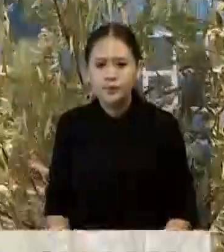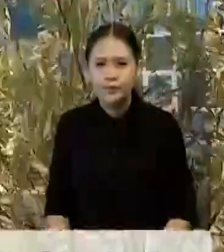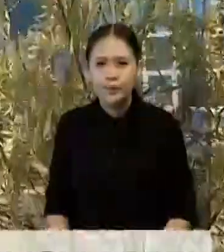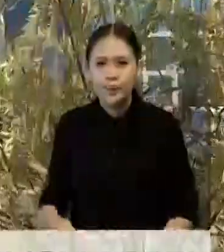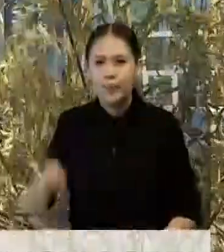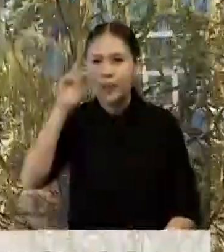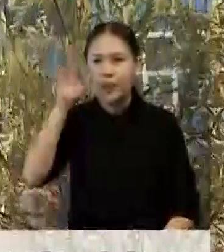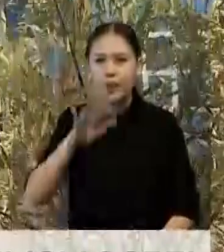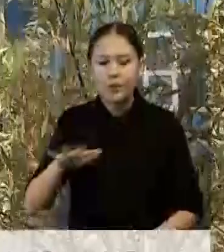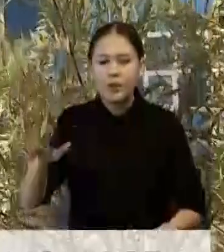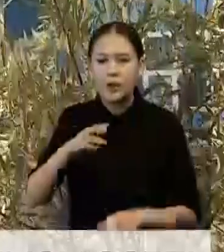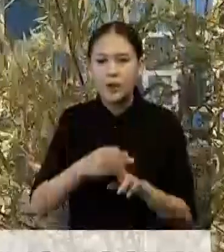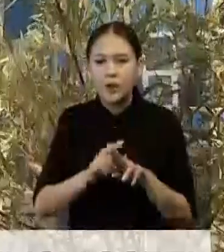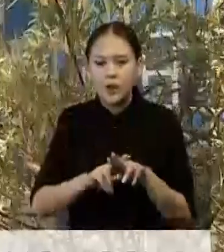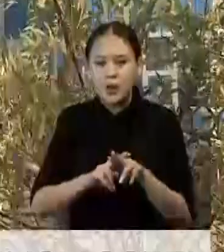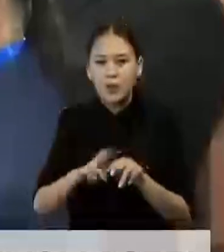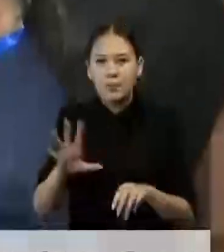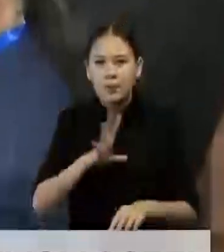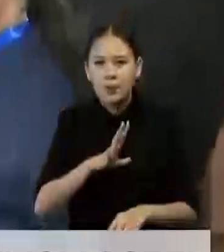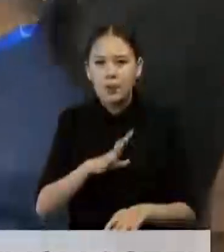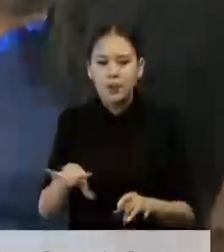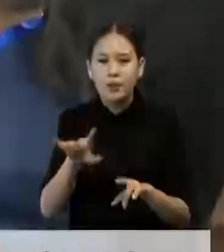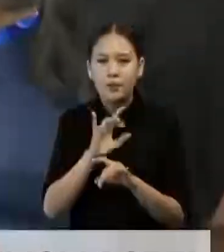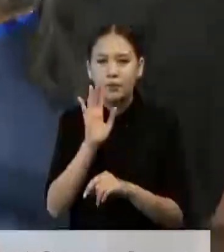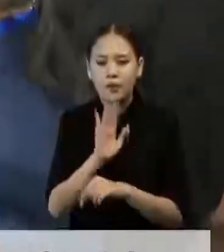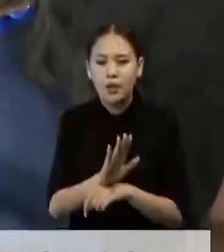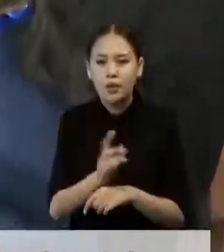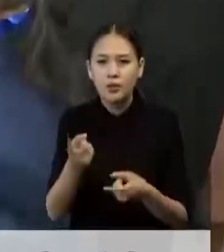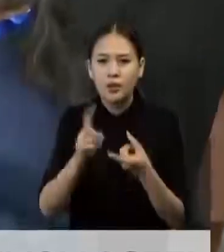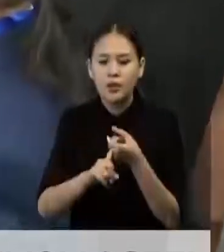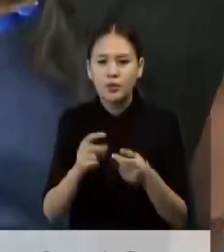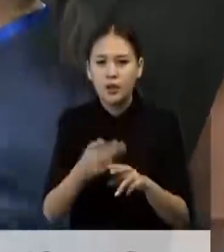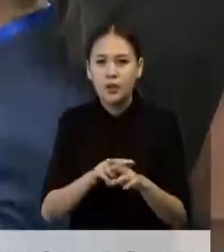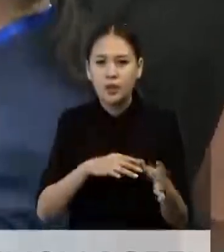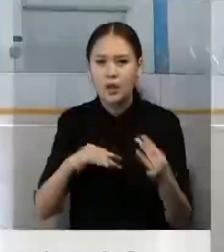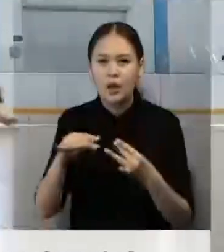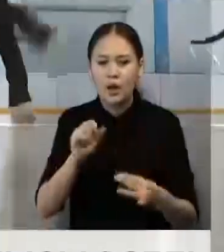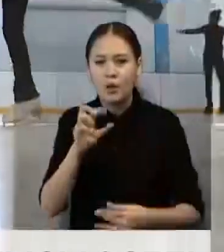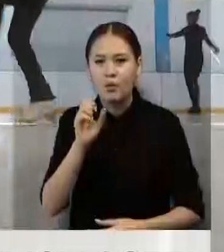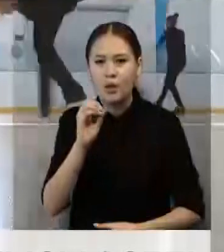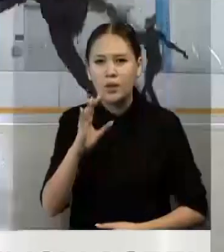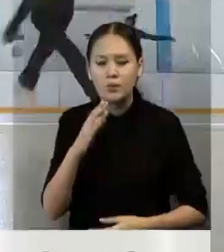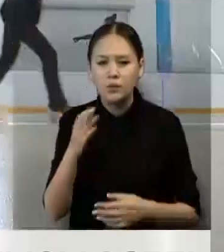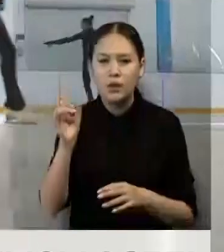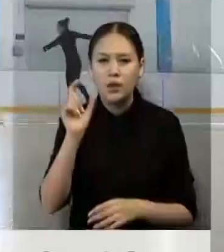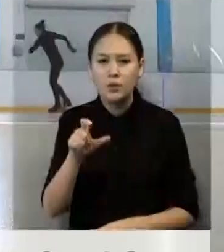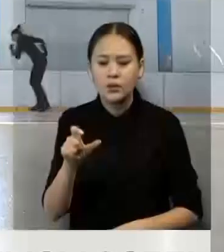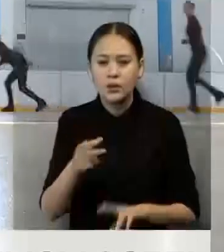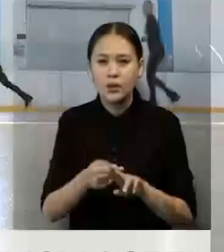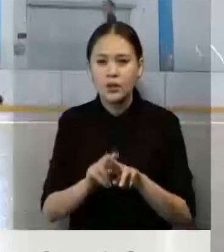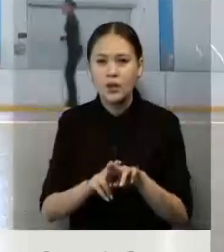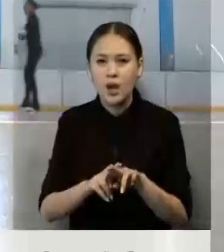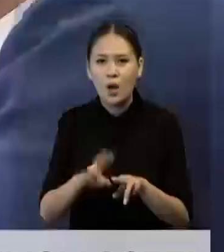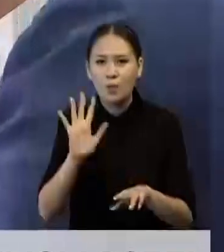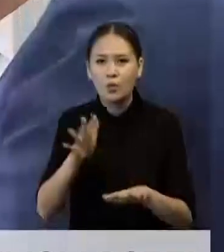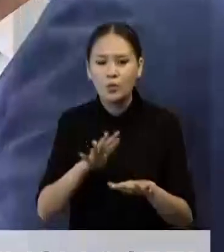Мемлекет басшысының тапсырмасымен сырбойлықтар алдында есеп беріп, алдағы жоба жоспарды талқылауға келген Дәурен Абаев облыс әкімі Нұрлыбек Нәлібаевпен бірге мұз